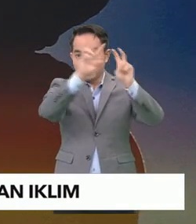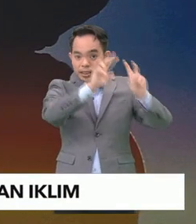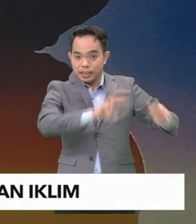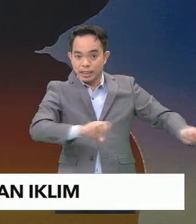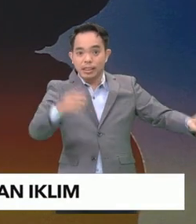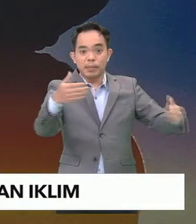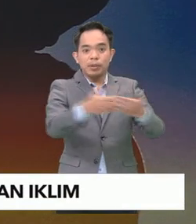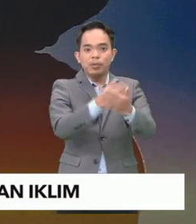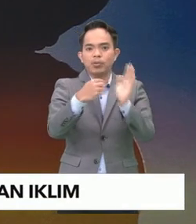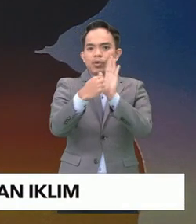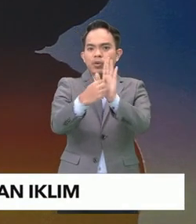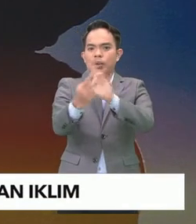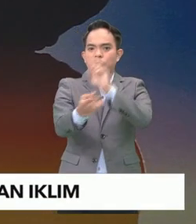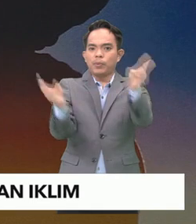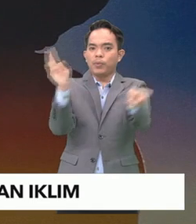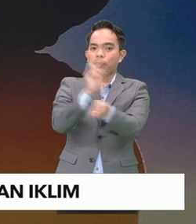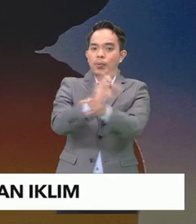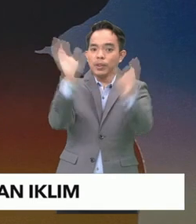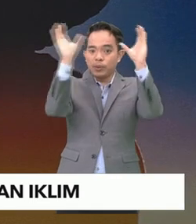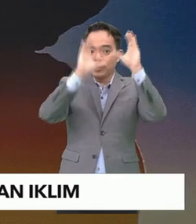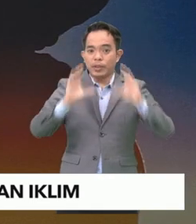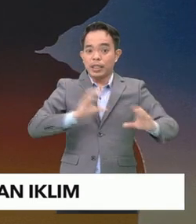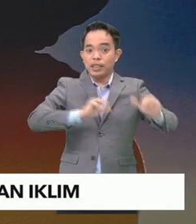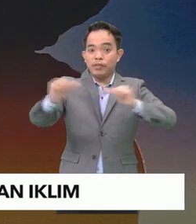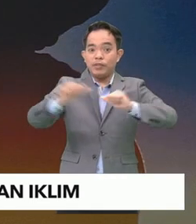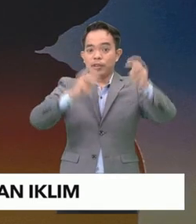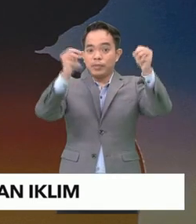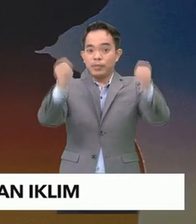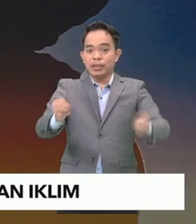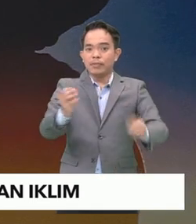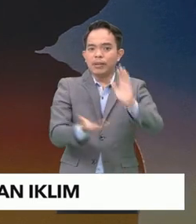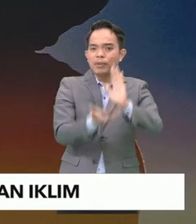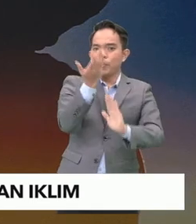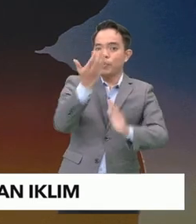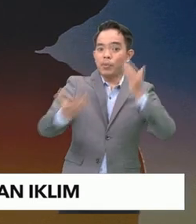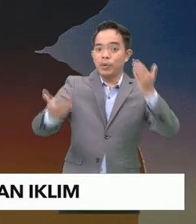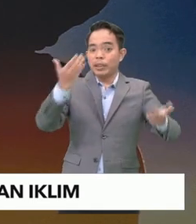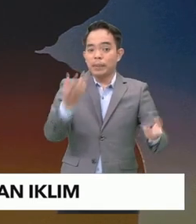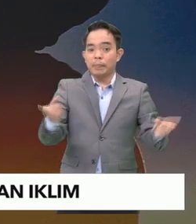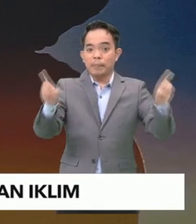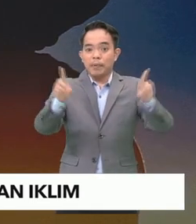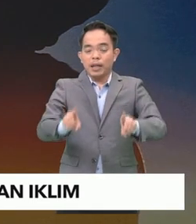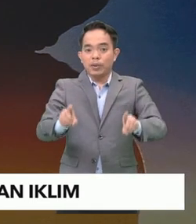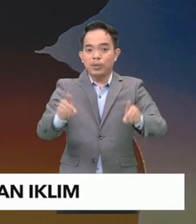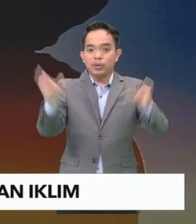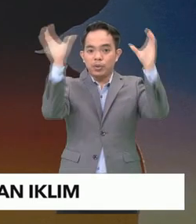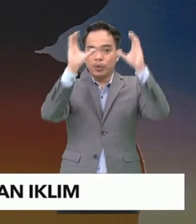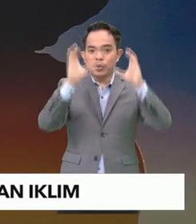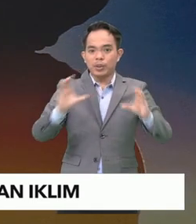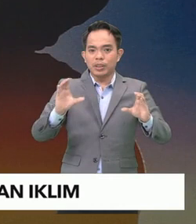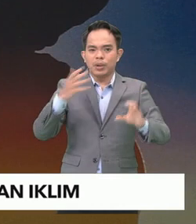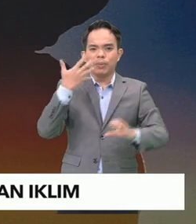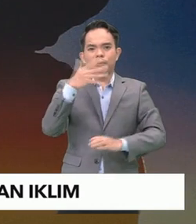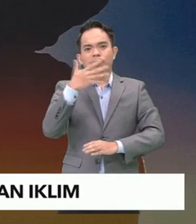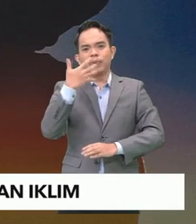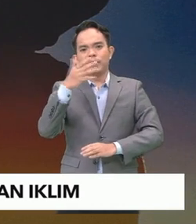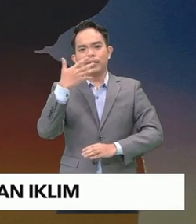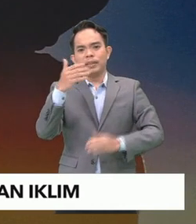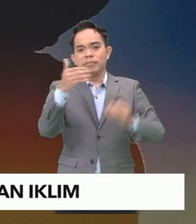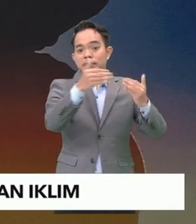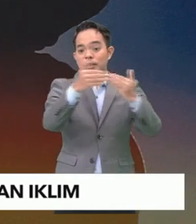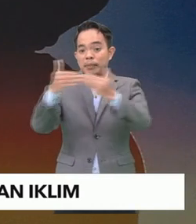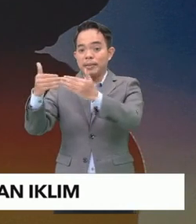perubahan iklim akibat activity manusia meningkatkan lagi kemungkinan berlakunya fenomena cuaca seperti gelombang Hubble yang